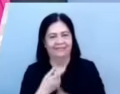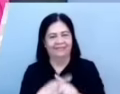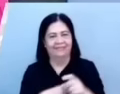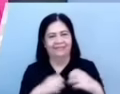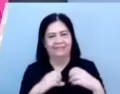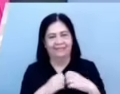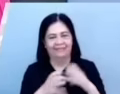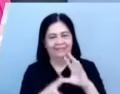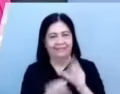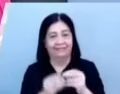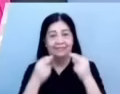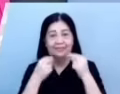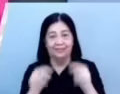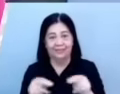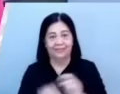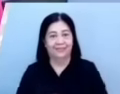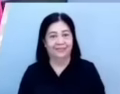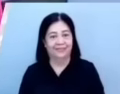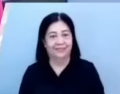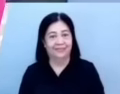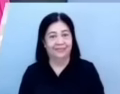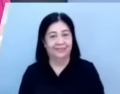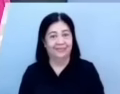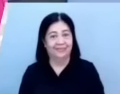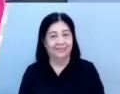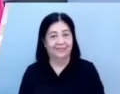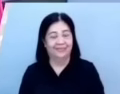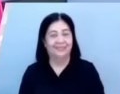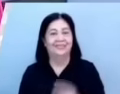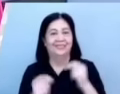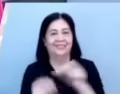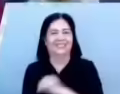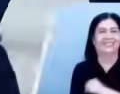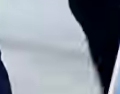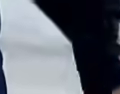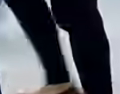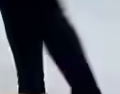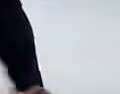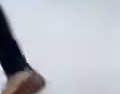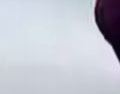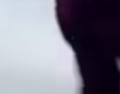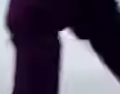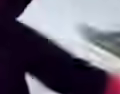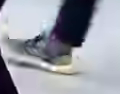Integrated News, ang News Authority ng Pilipino.